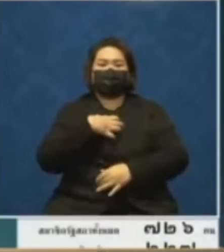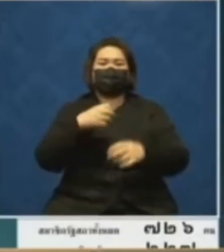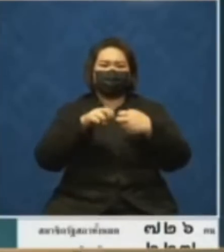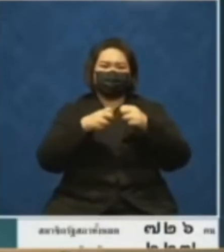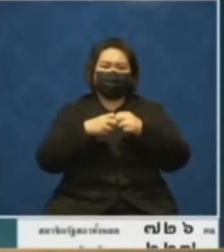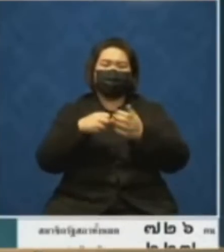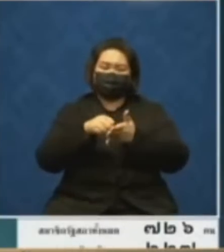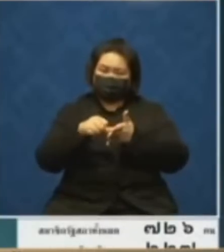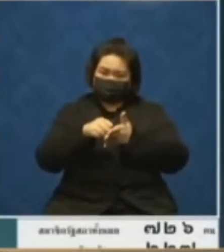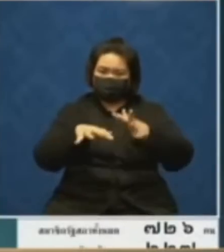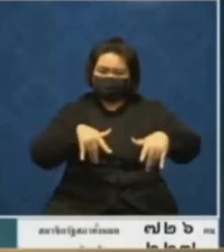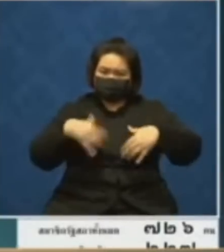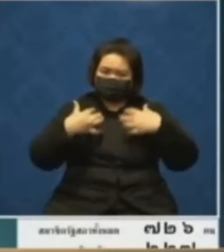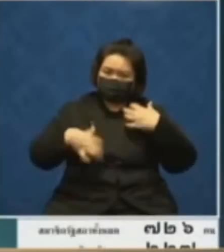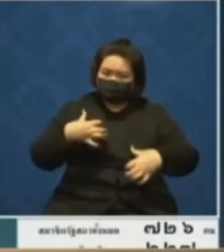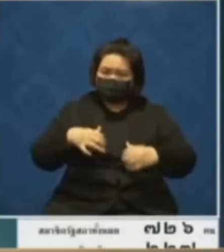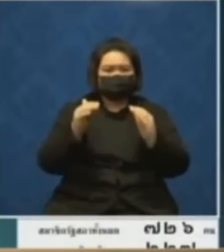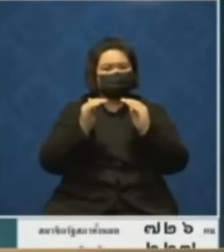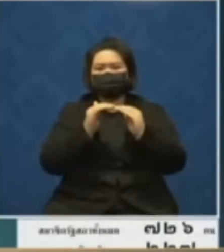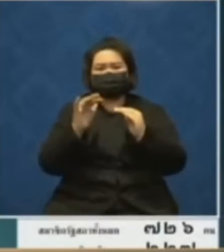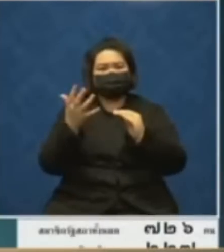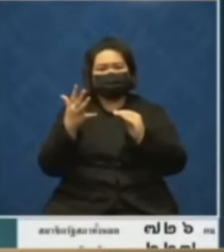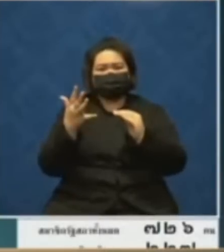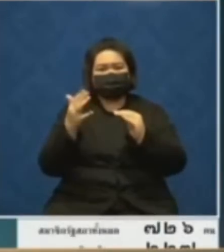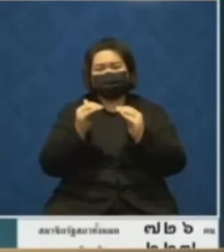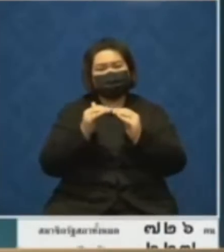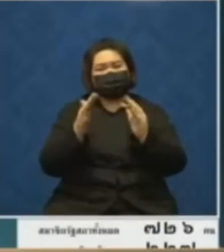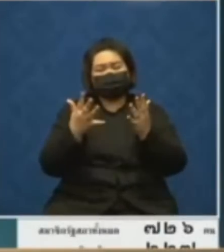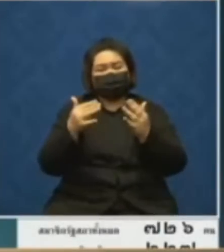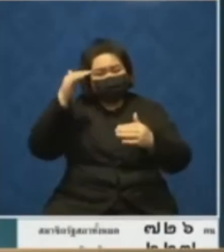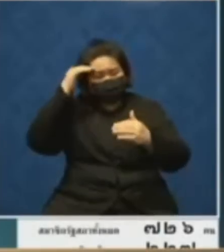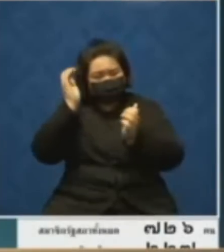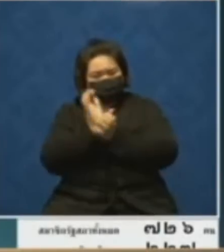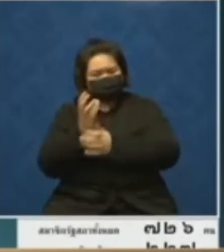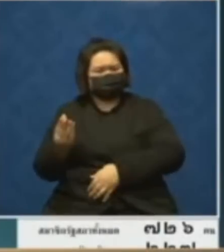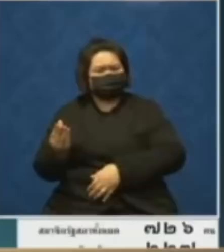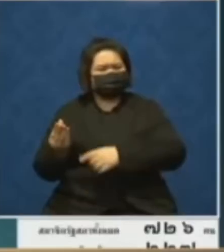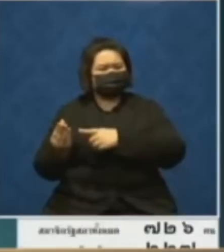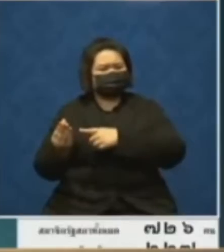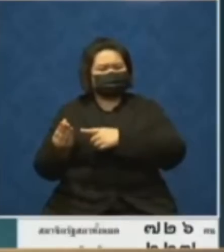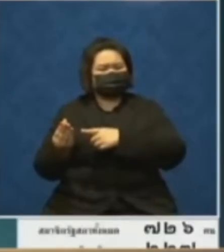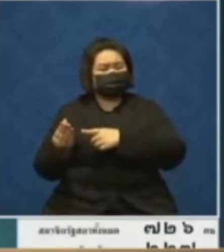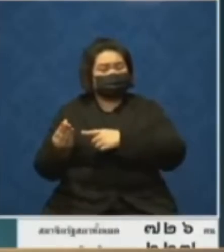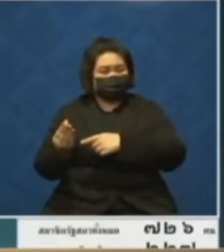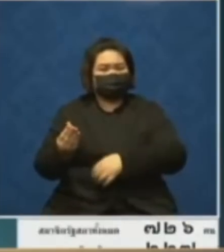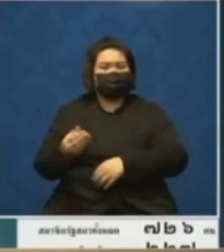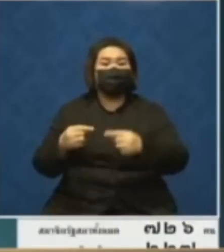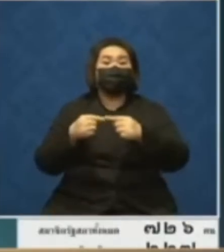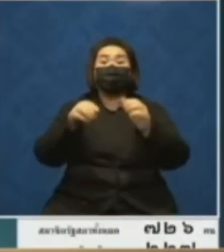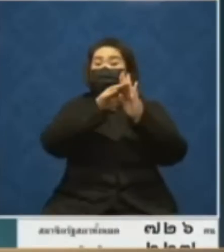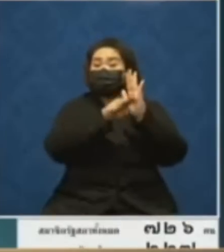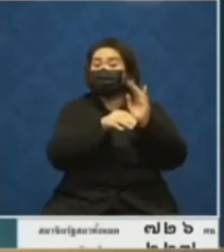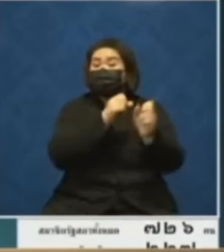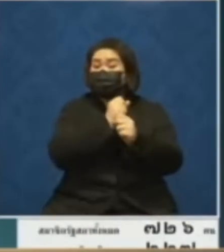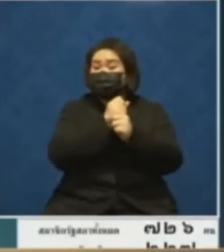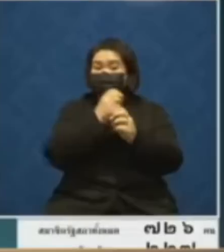ระชาชนเดือดร้อนและไมได้รกความเป็ทรรมจากตำรวจบางส่วนโย se facilitiesรวมทงกระบวนการทำงานข